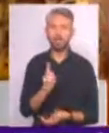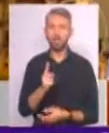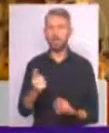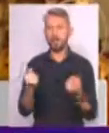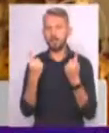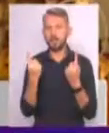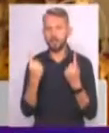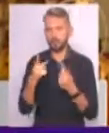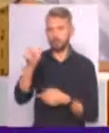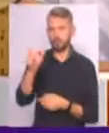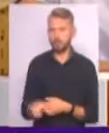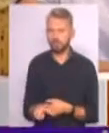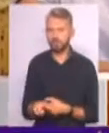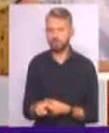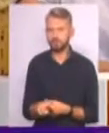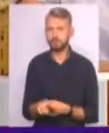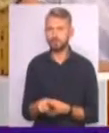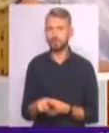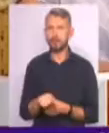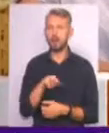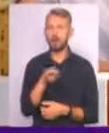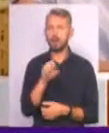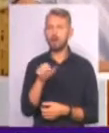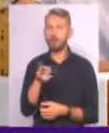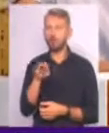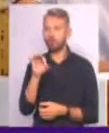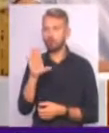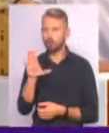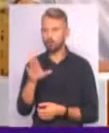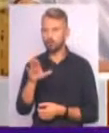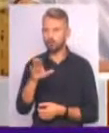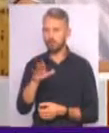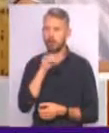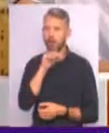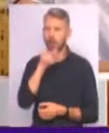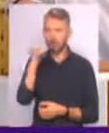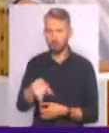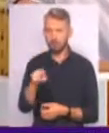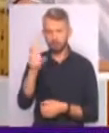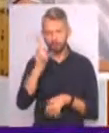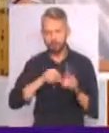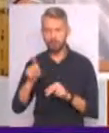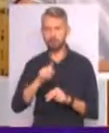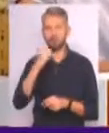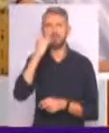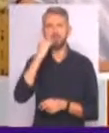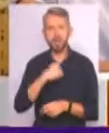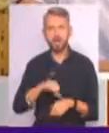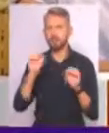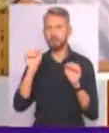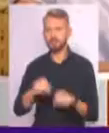дійсно велику людину, Миколу Амосова, академіка, який вважав, що старість